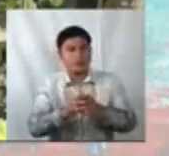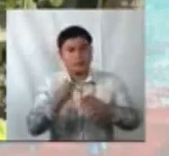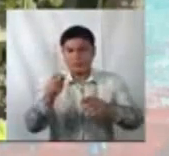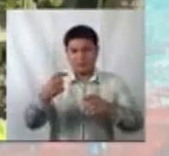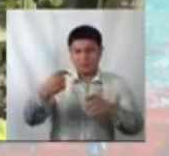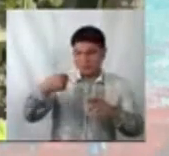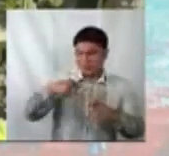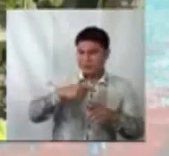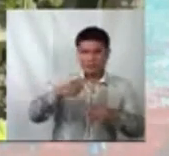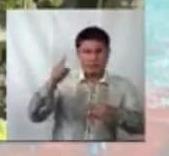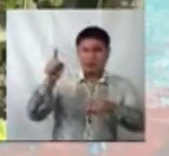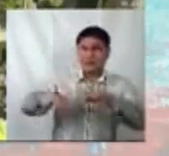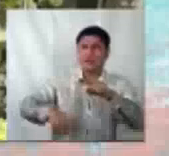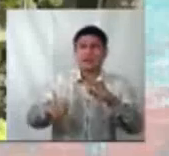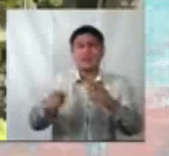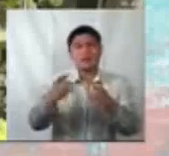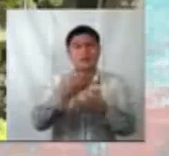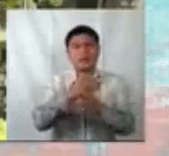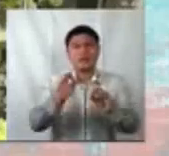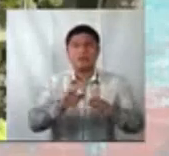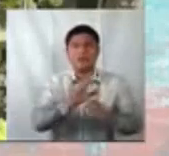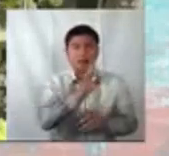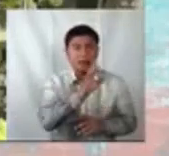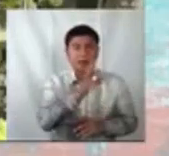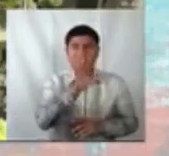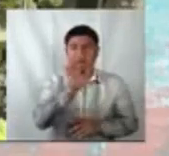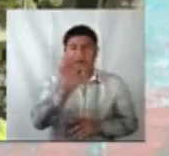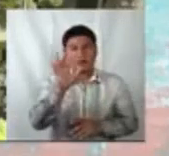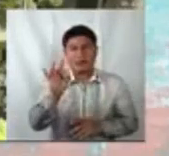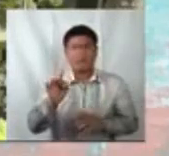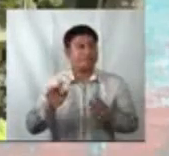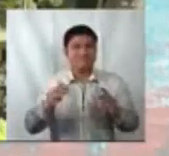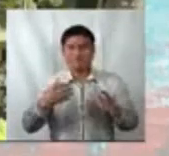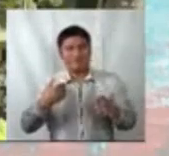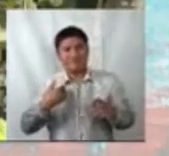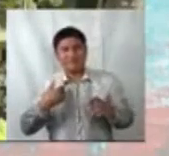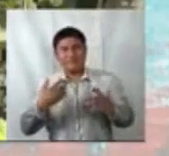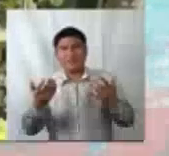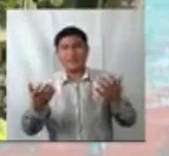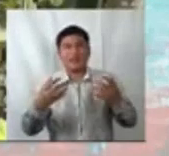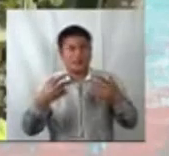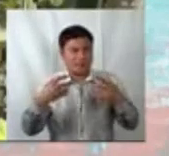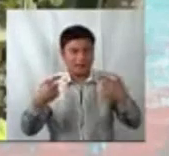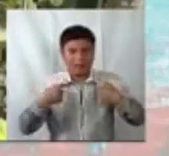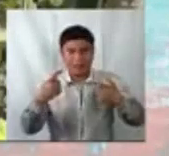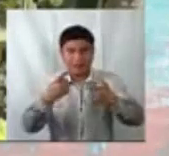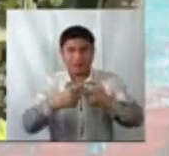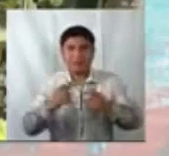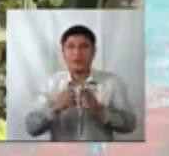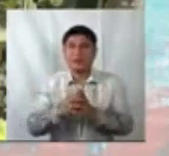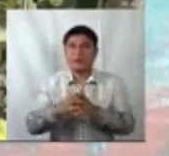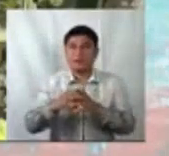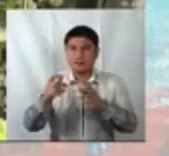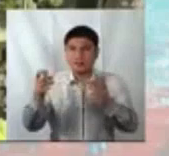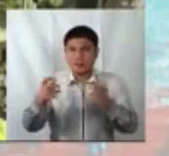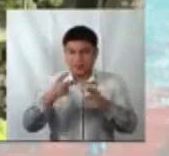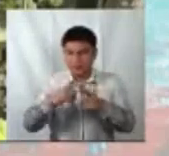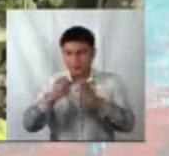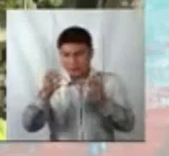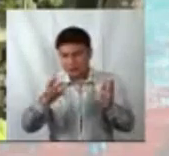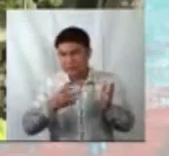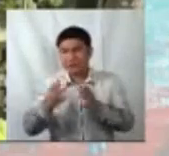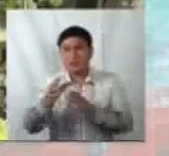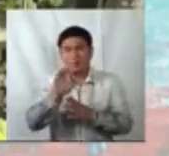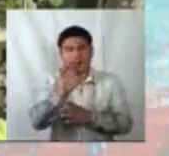by 1898. Nandyan pa yung mga Kastila at that time, i-cover tayo ng mga Amerikano, nadadalin tayo hanggang